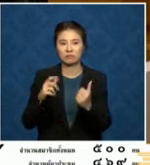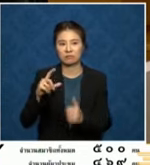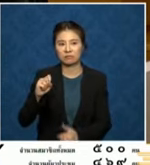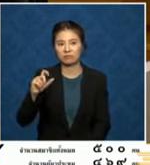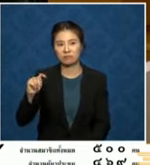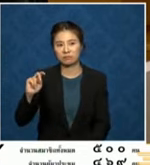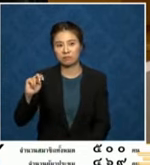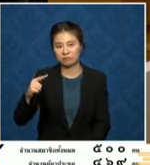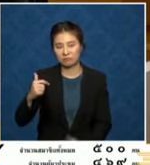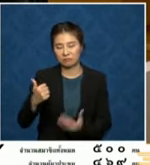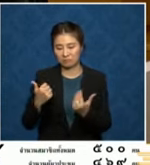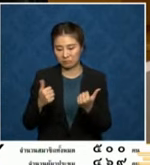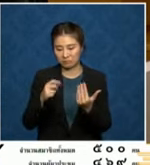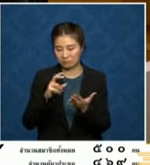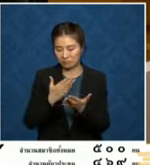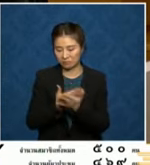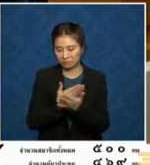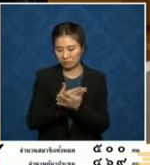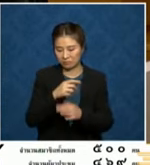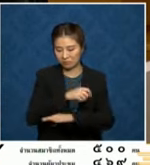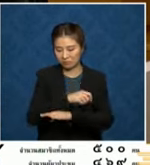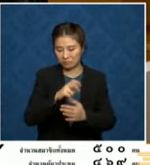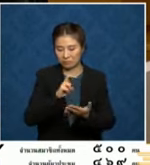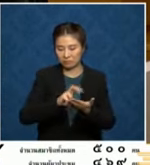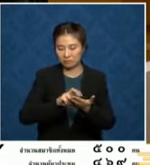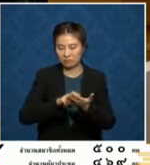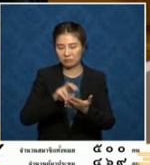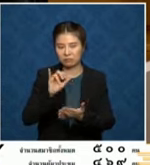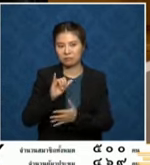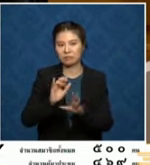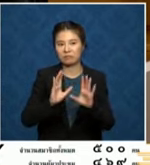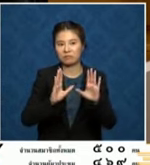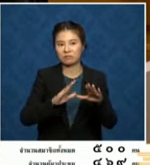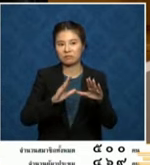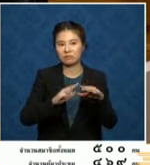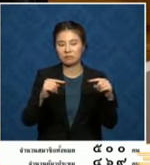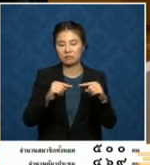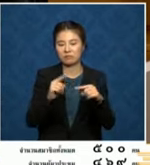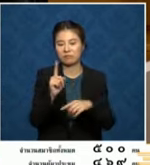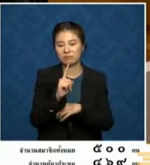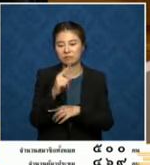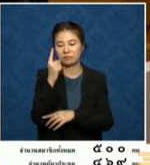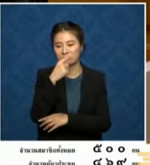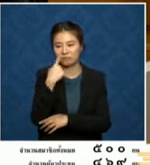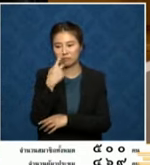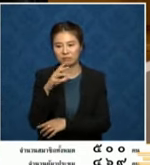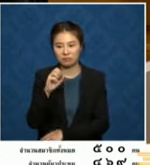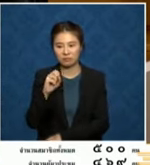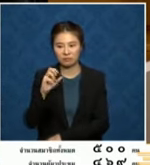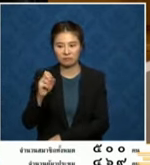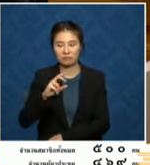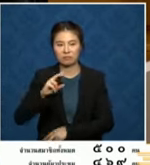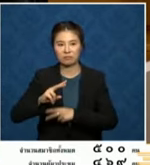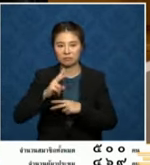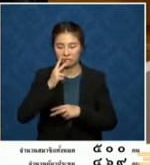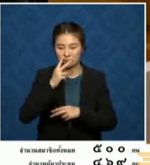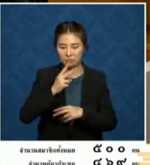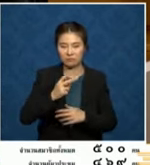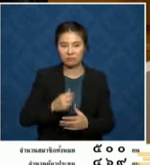รองก็จริงตัวนี้ไม่ปรากฏอันนี้ก็ฝากคนที่เป็นส.ส.ไปติดตามดูนะ